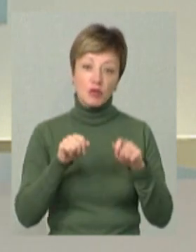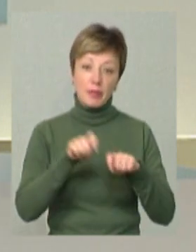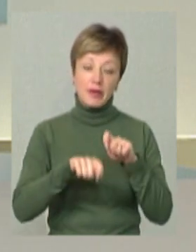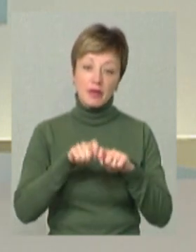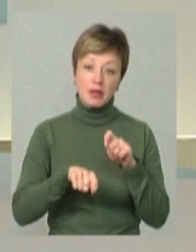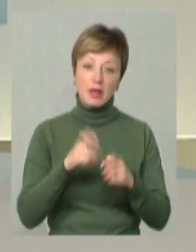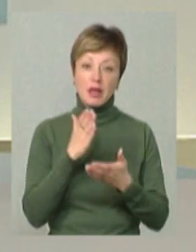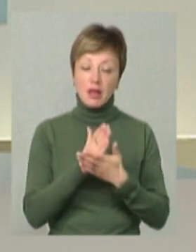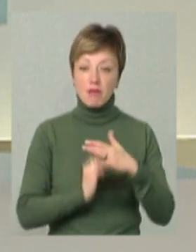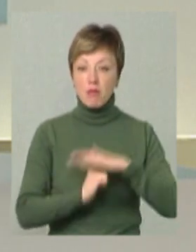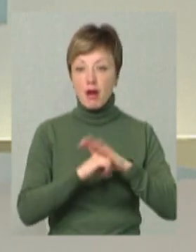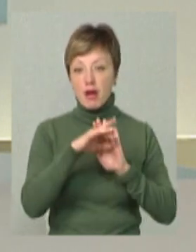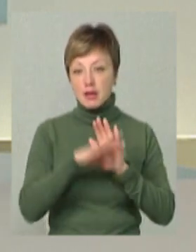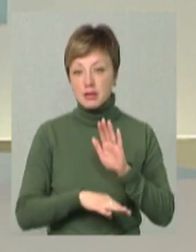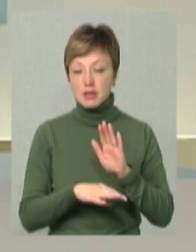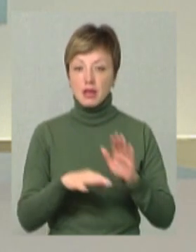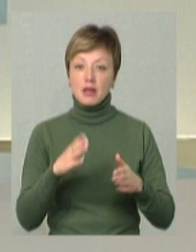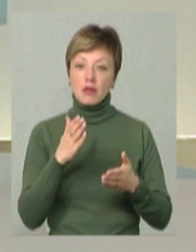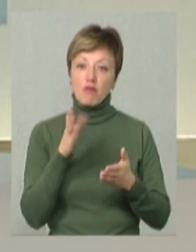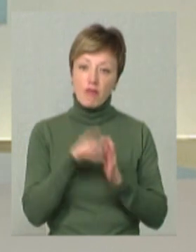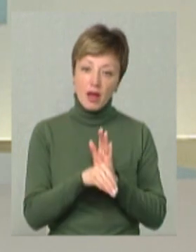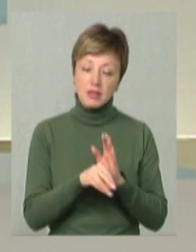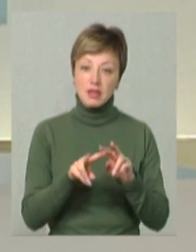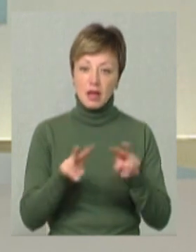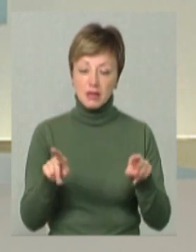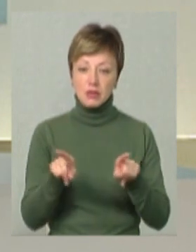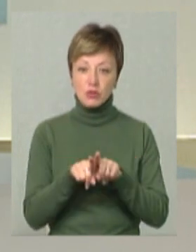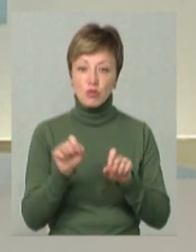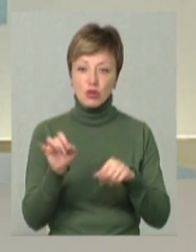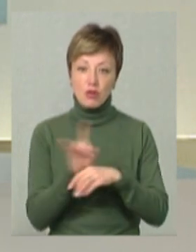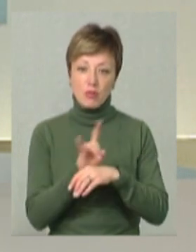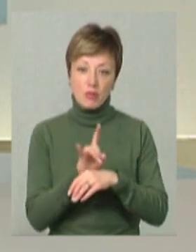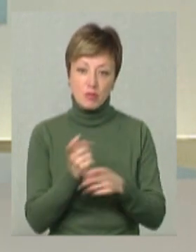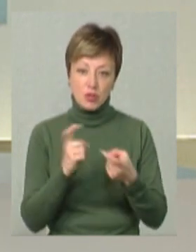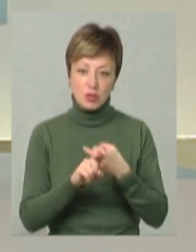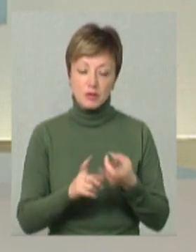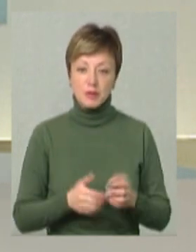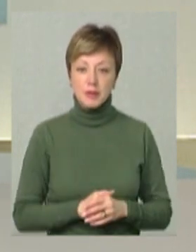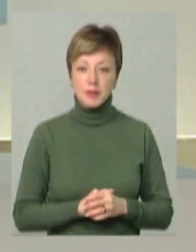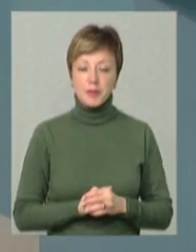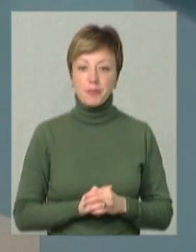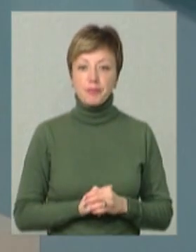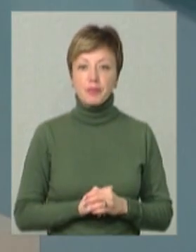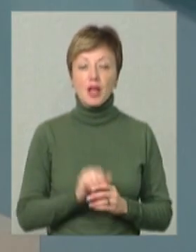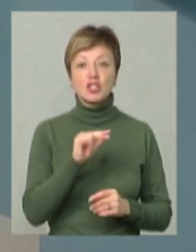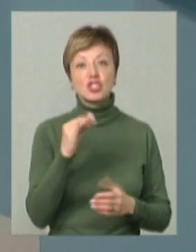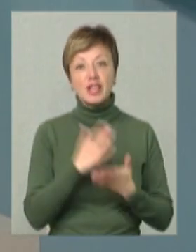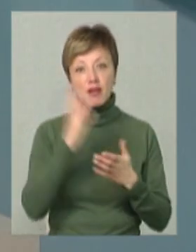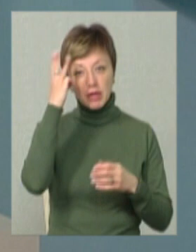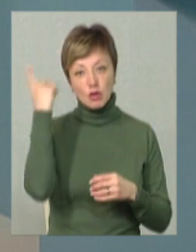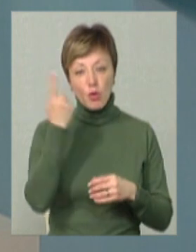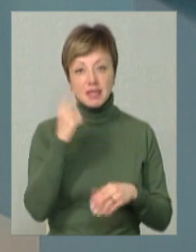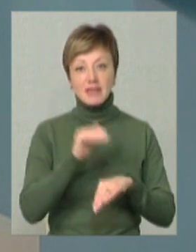перевірити, чи він є вже у базі, чи внести його у базу як такий, що може бути причетний до шахрайства. А чи є в Хмельницькій